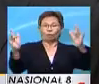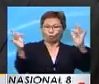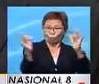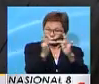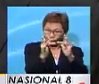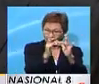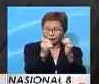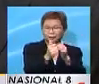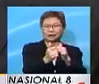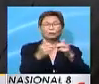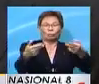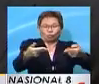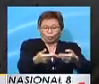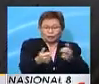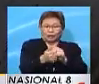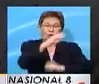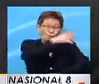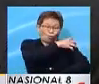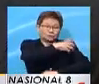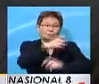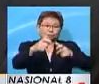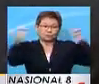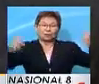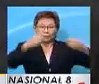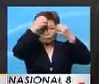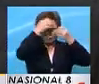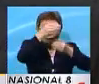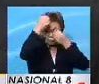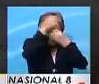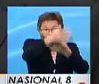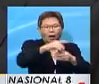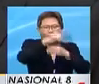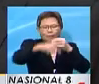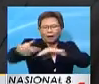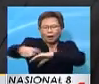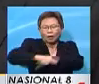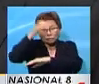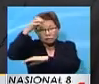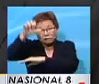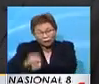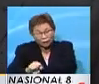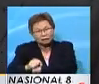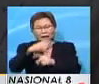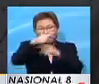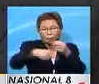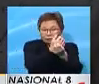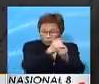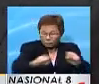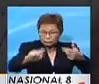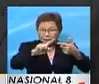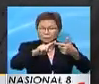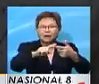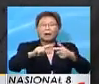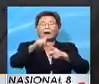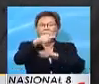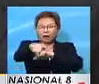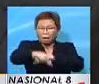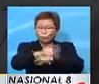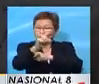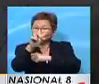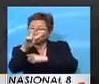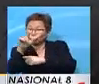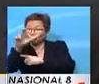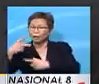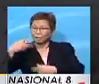ni sekurang-kurangnya maklumat yang berhubung kait dengan Laut Cina Selatan isu-isu keselamatan di lautan Sulu kalau